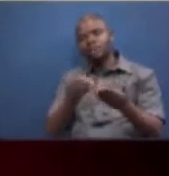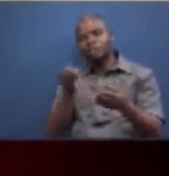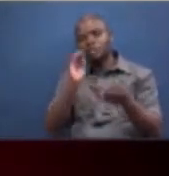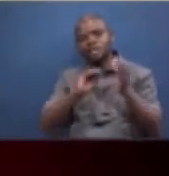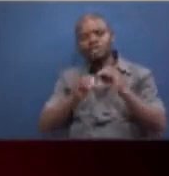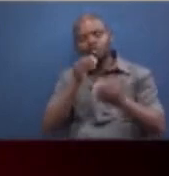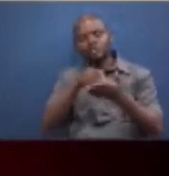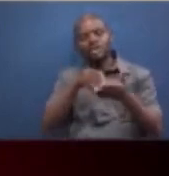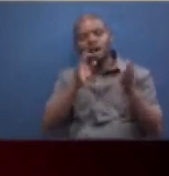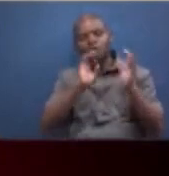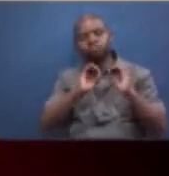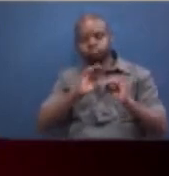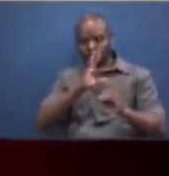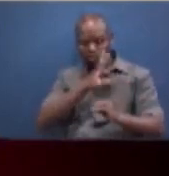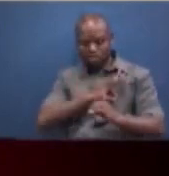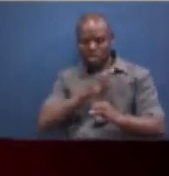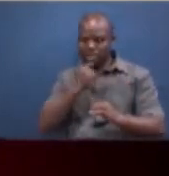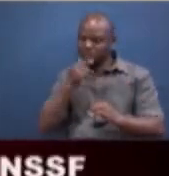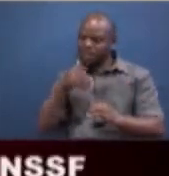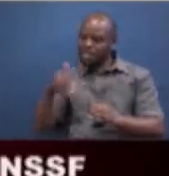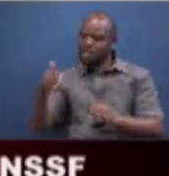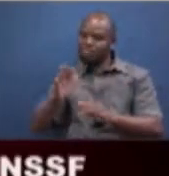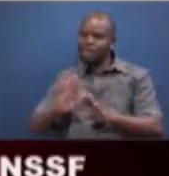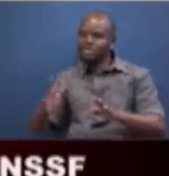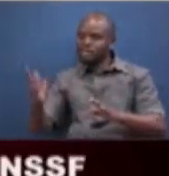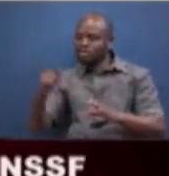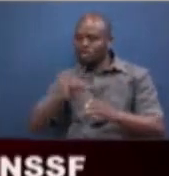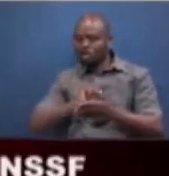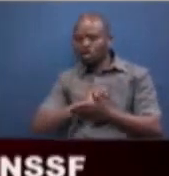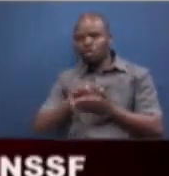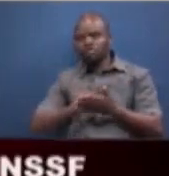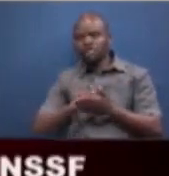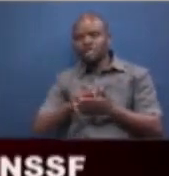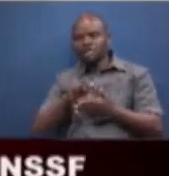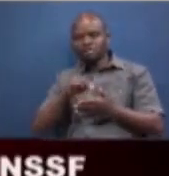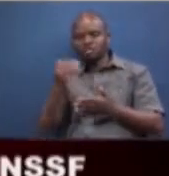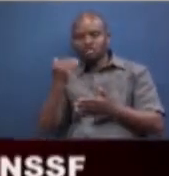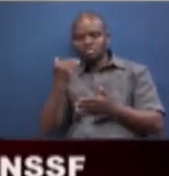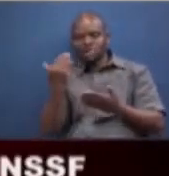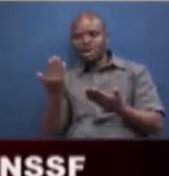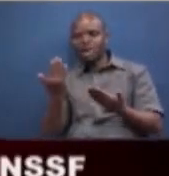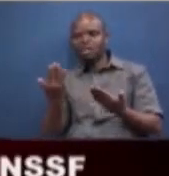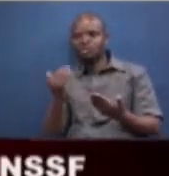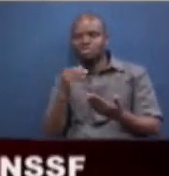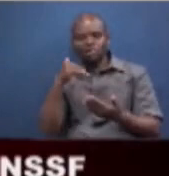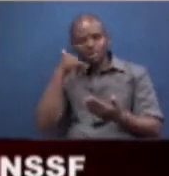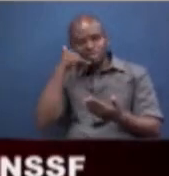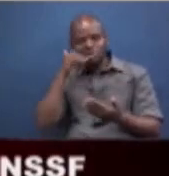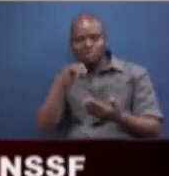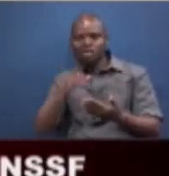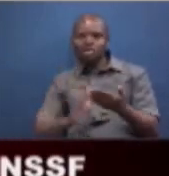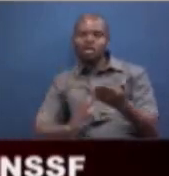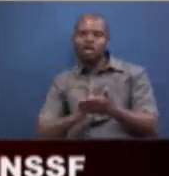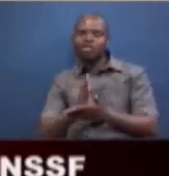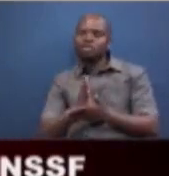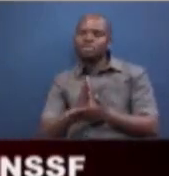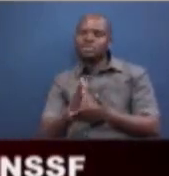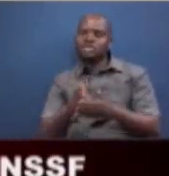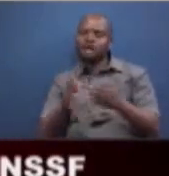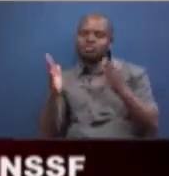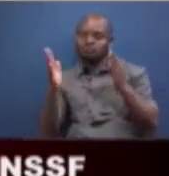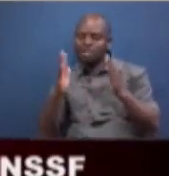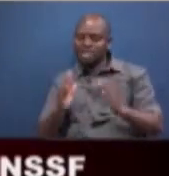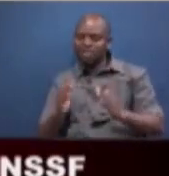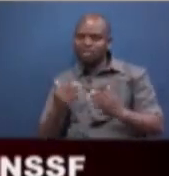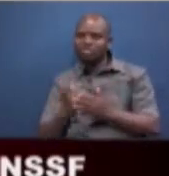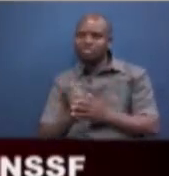michango yako inawasilishwa wakati mwajiri wako anakuambia inapelekwa, basi uje ofisi ya NSSF tuambie, au tuambie kwa simu, au tuambie kupitia mtandao,